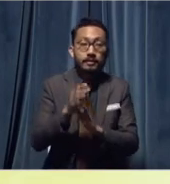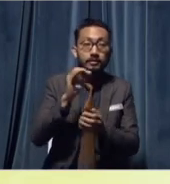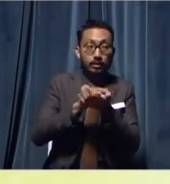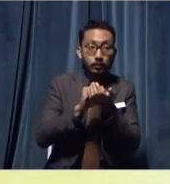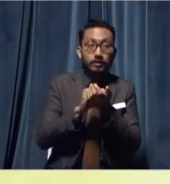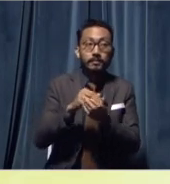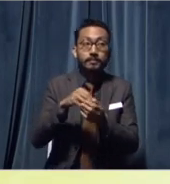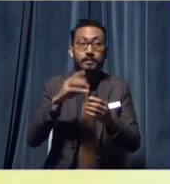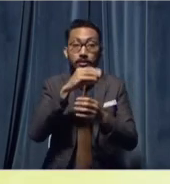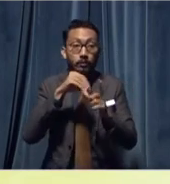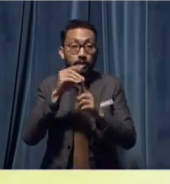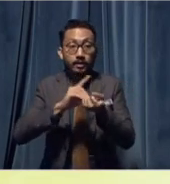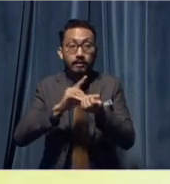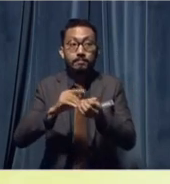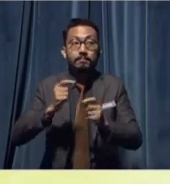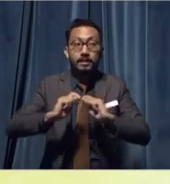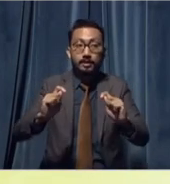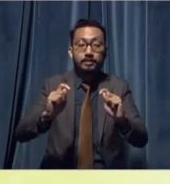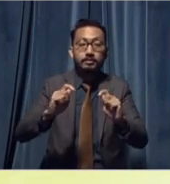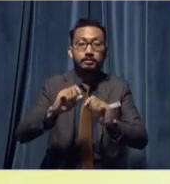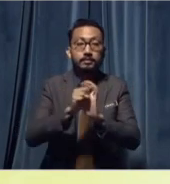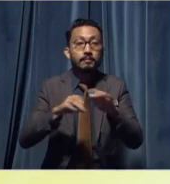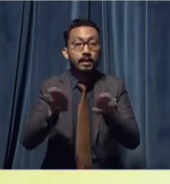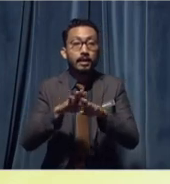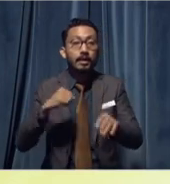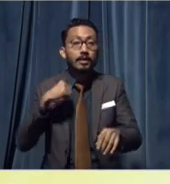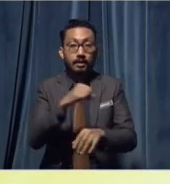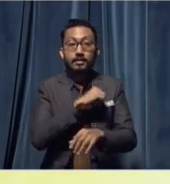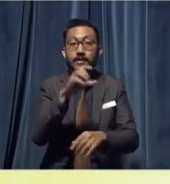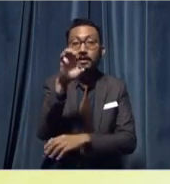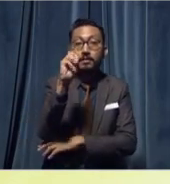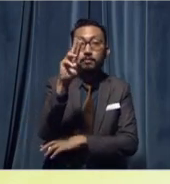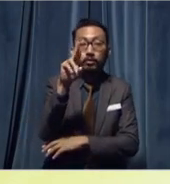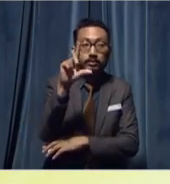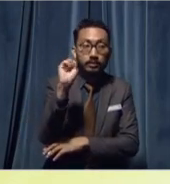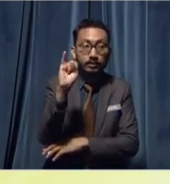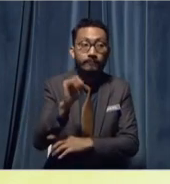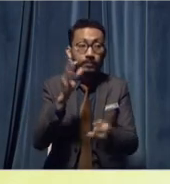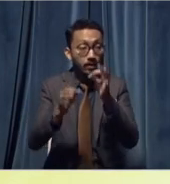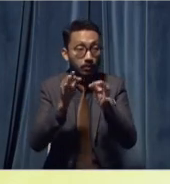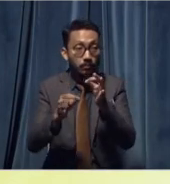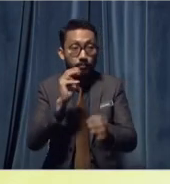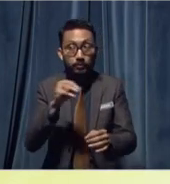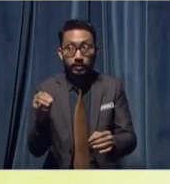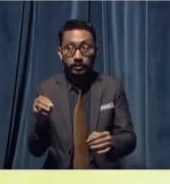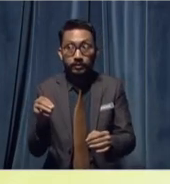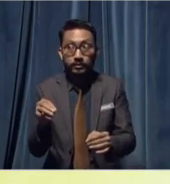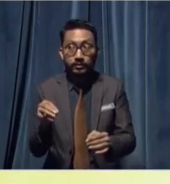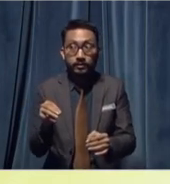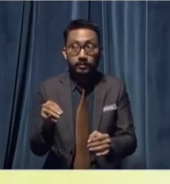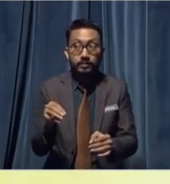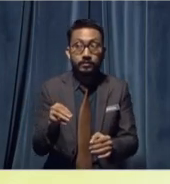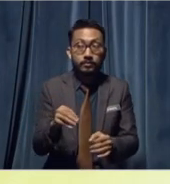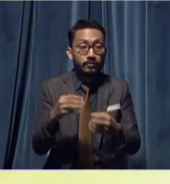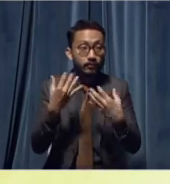ejen pengemulsi. Jika murid-murid dapat memberikan jawapan seperti ini,